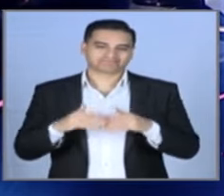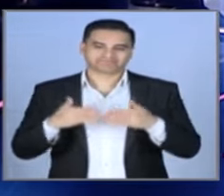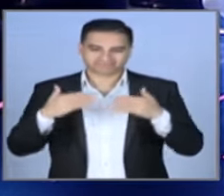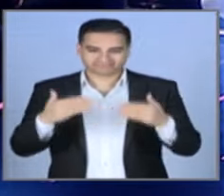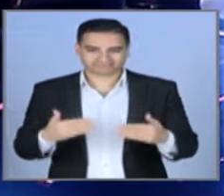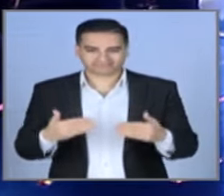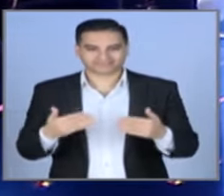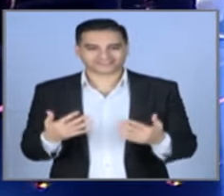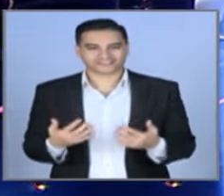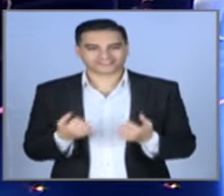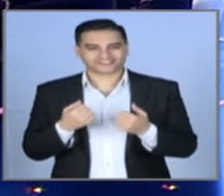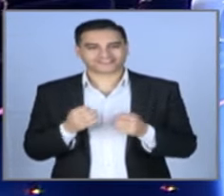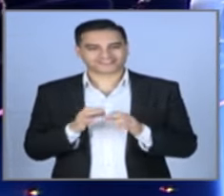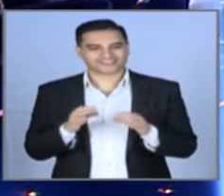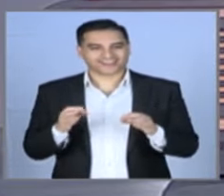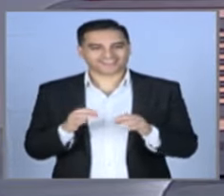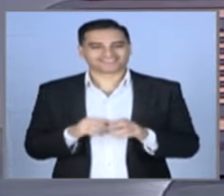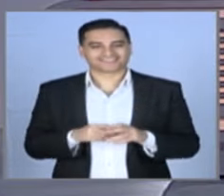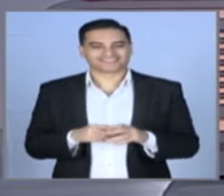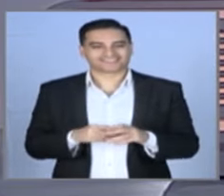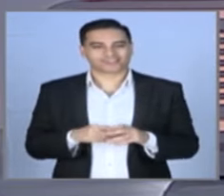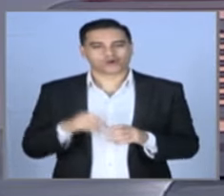أظن أنقذك. لا هو